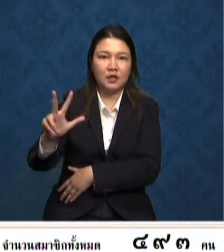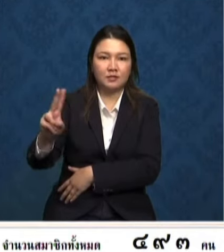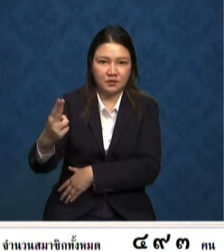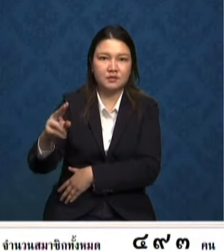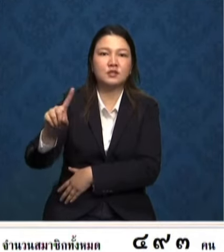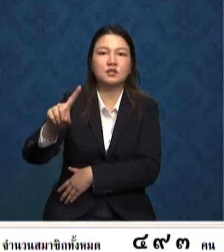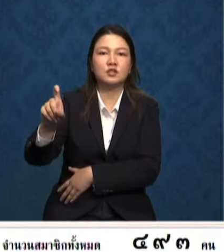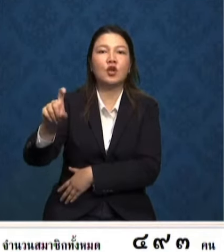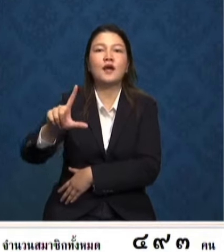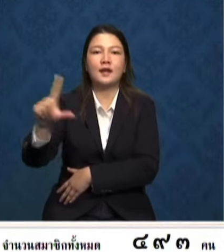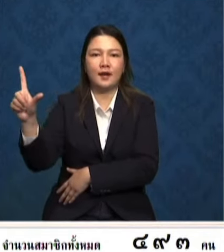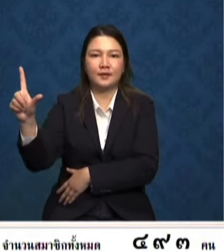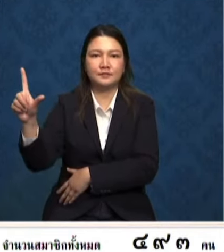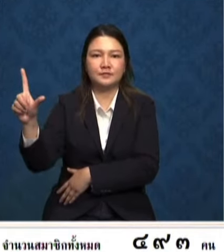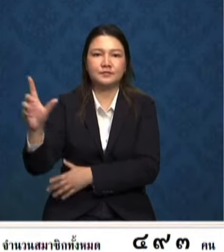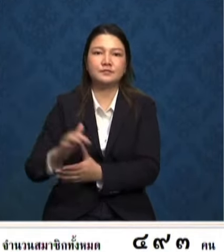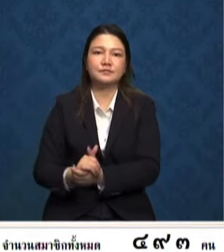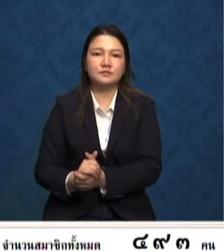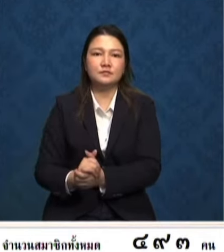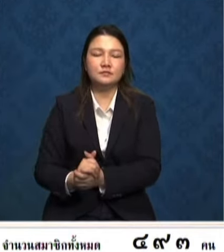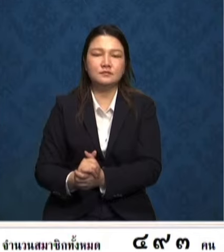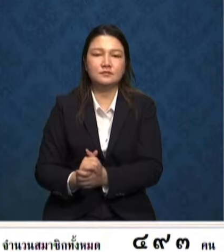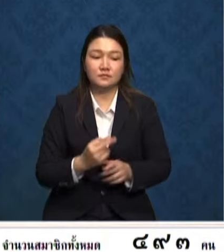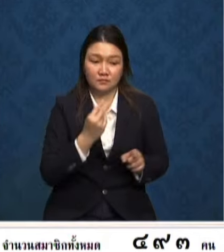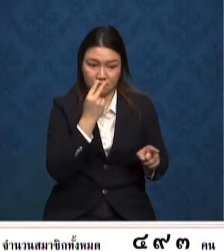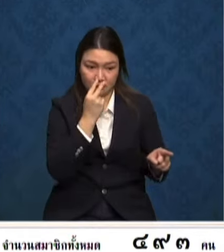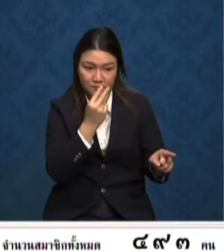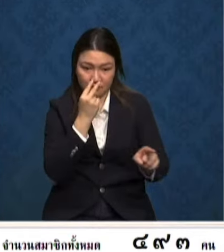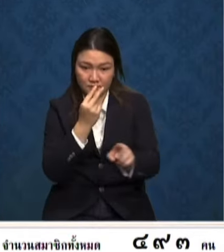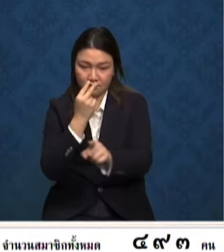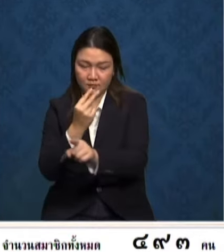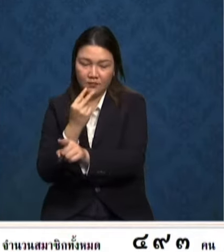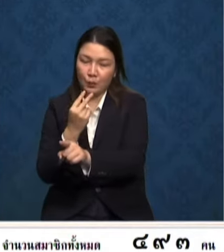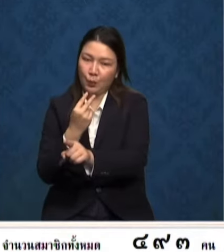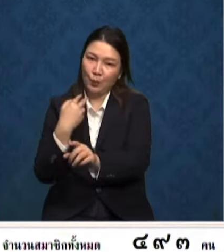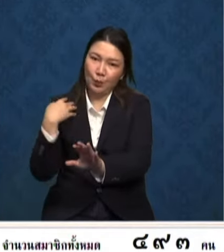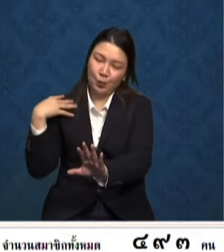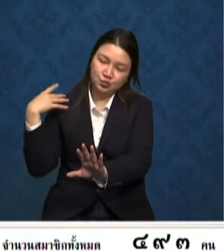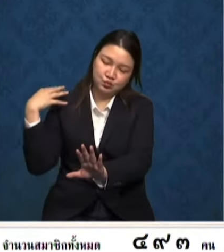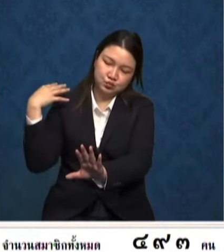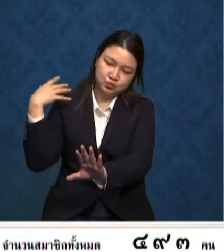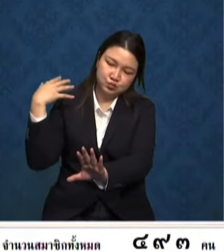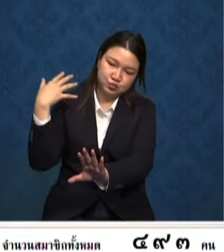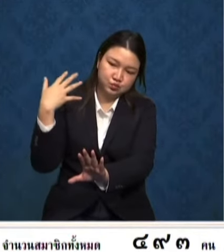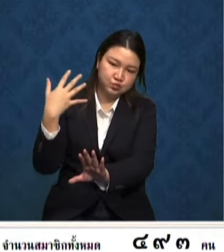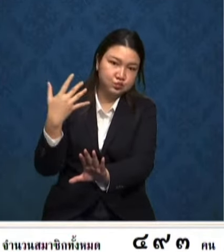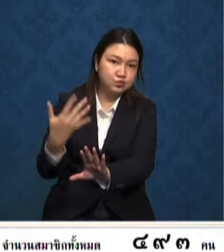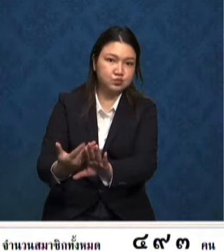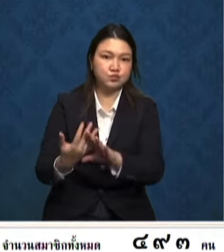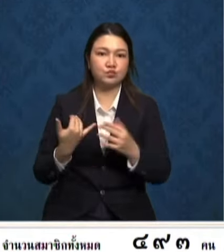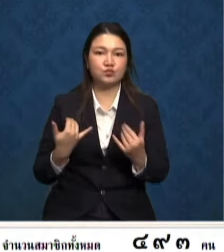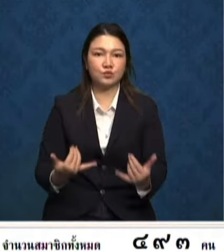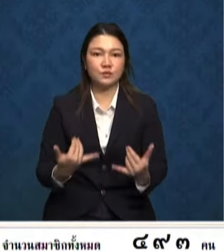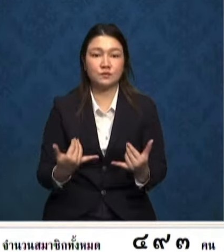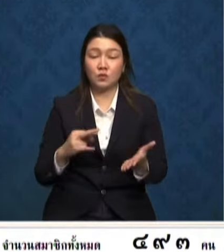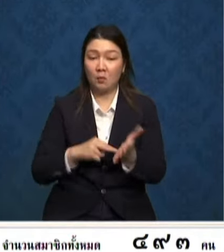151,100 ล้านบาทสิ่งที่เราเห็นชัดเจนตลอดต่อเนื่องในการจัดทำงบประมาณราย